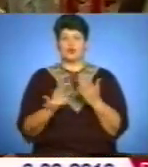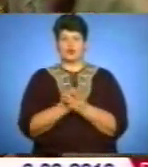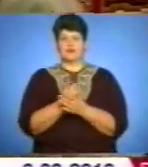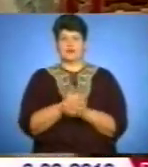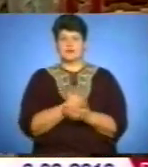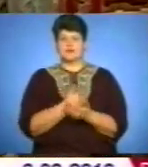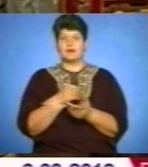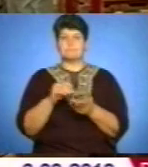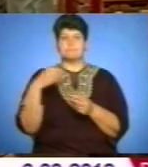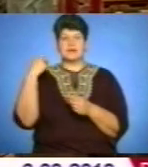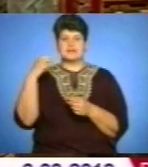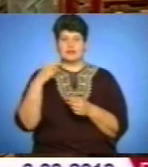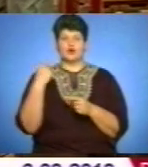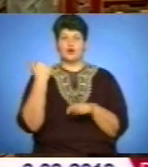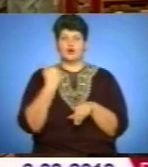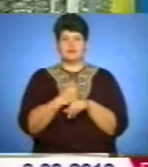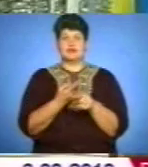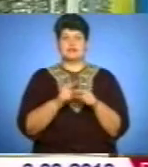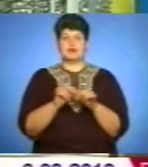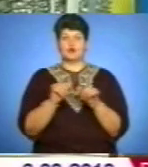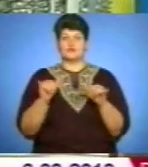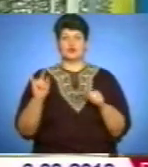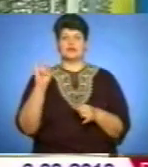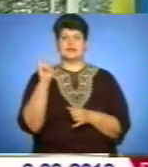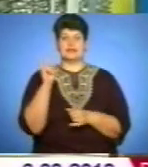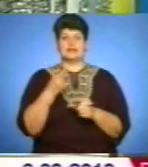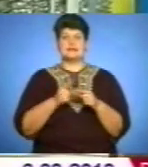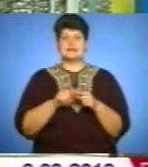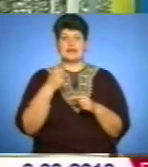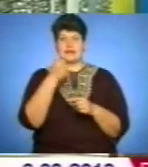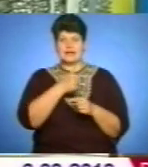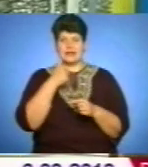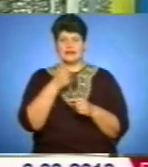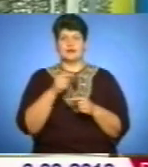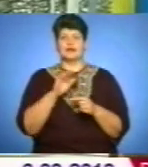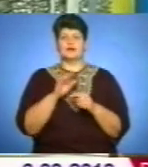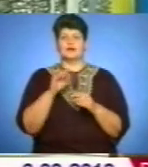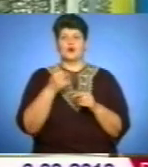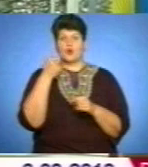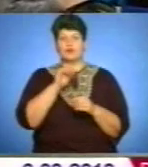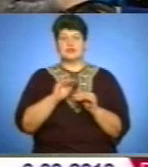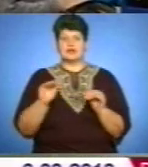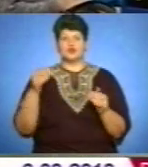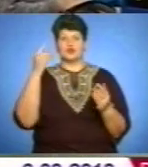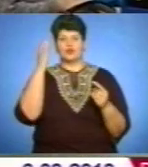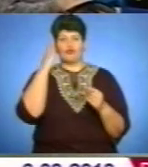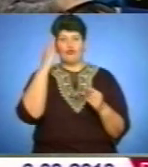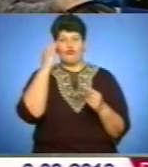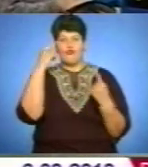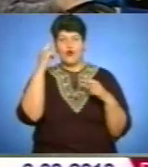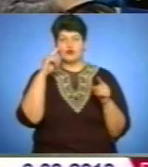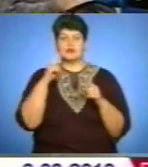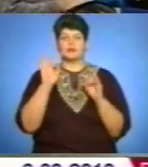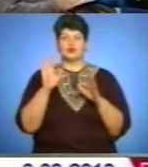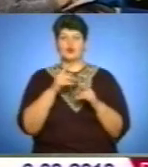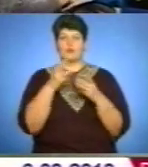президента. Основний акцент – на розвиток дитини. Цей рік проголошено роком дитячої творчості. До того ж, протягом 2 років